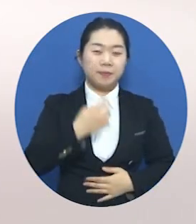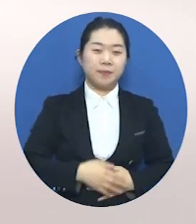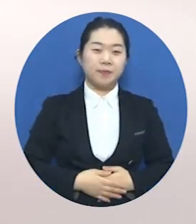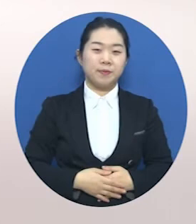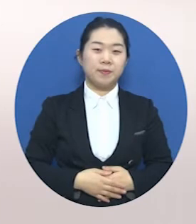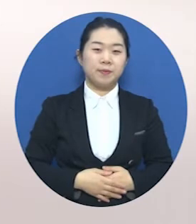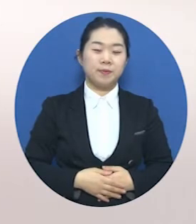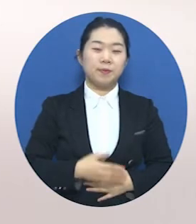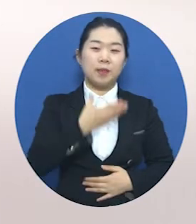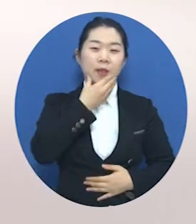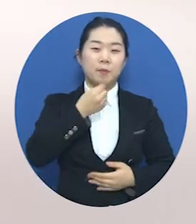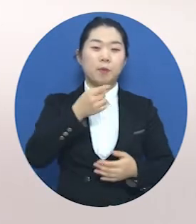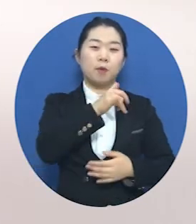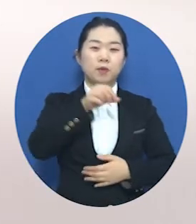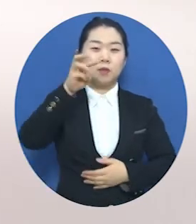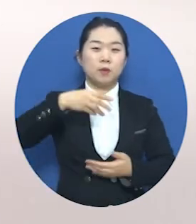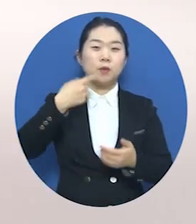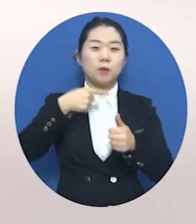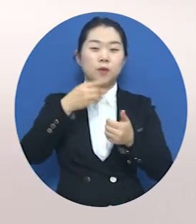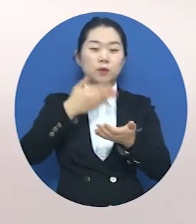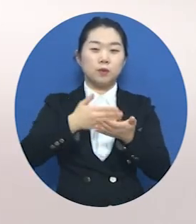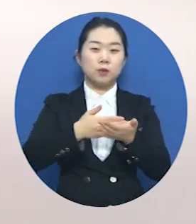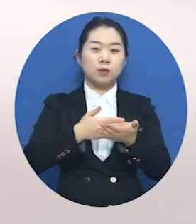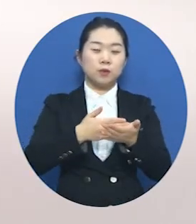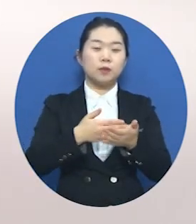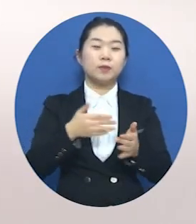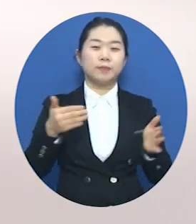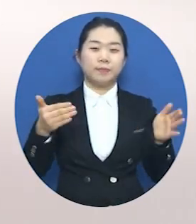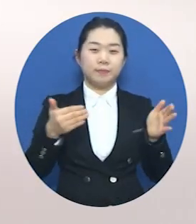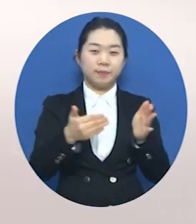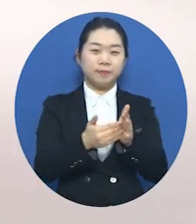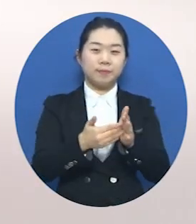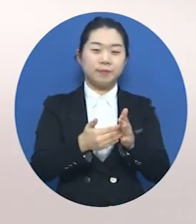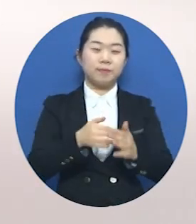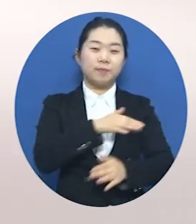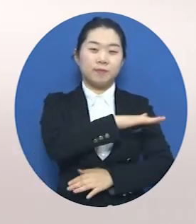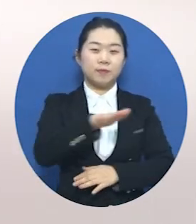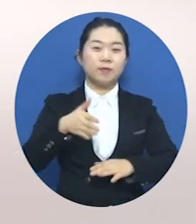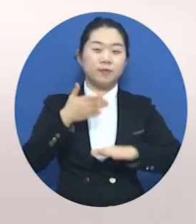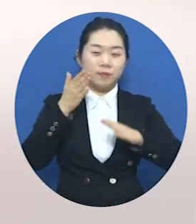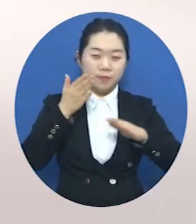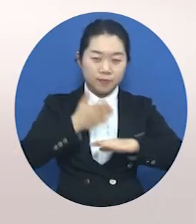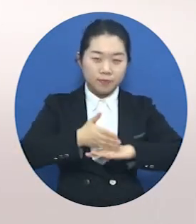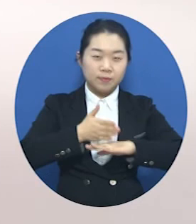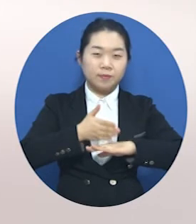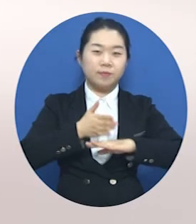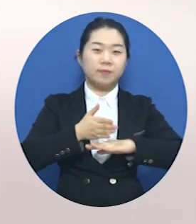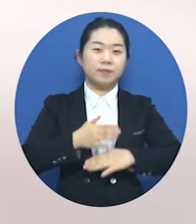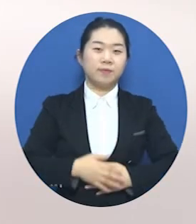좋겠습니다. 행복 세종교육 뉴스 준비한 소식 여기까지입니다. 여러분 고맙습니다.